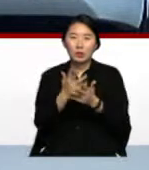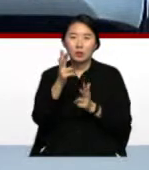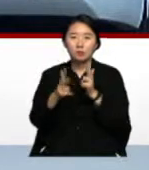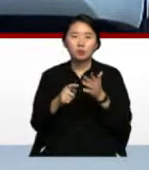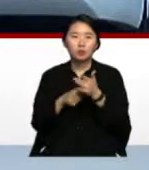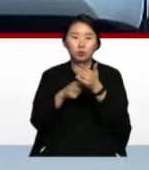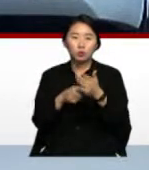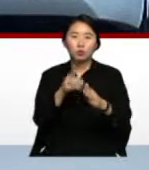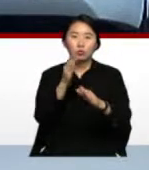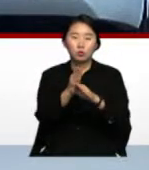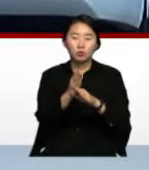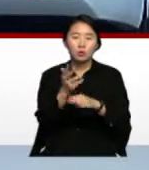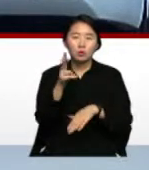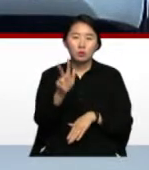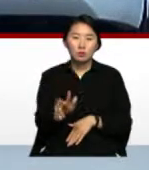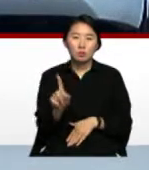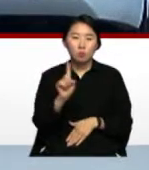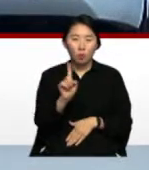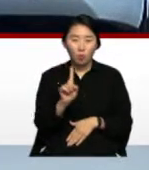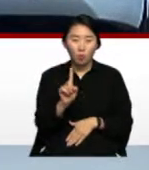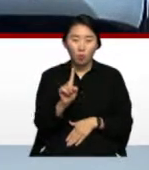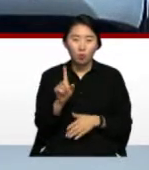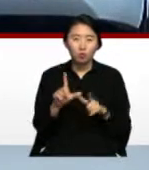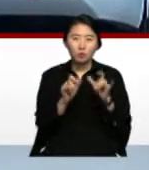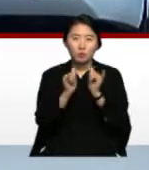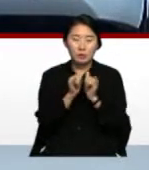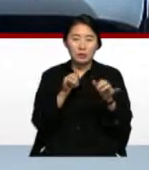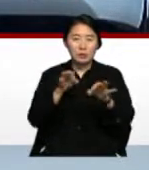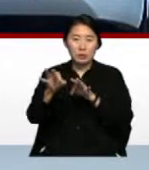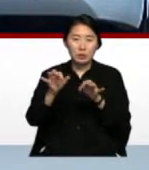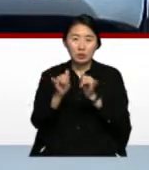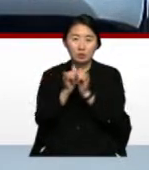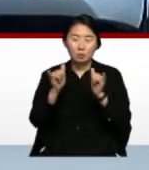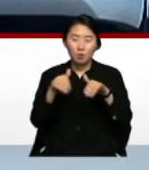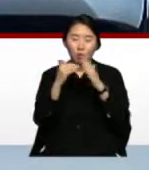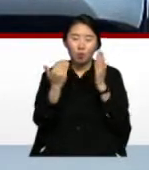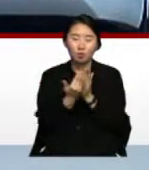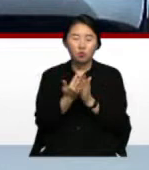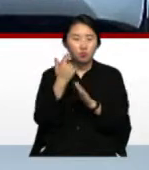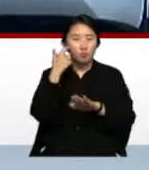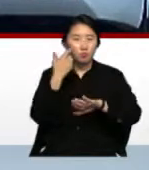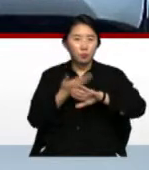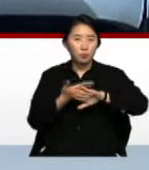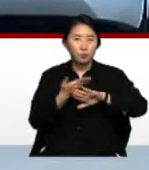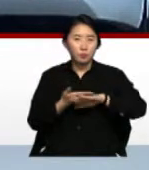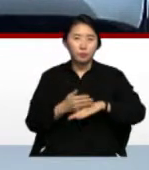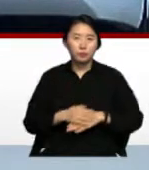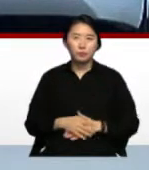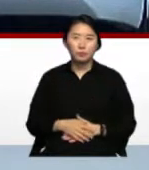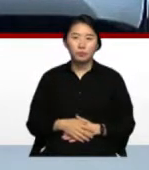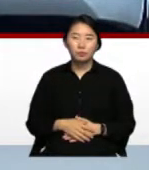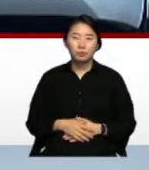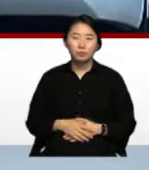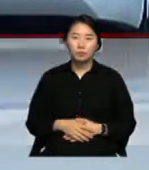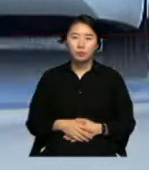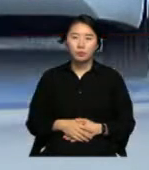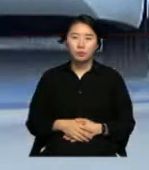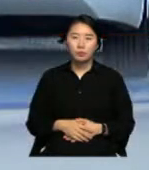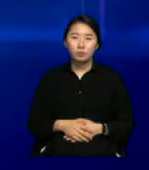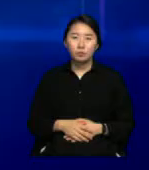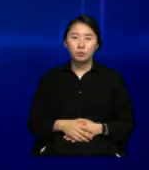있는데요 하지만 어찌된 이유인지 주민과 상인 모두 이 사업의 회의적인 반응입니다 진기 흥 기자의